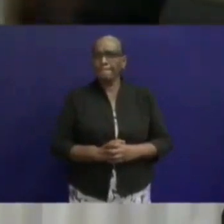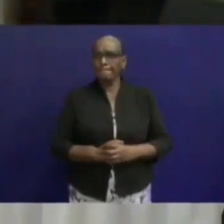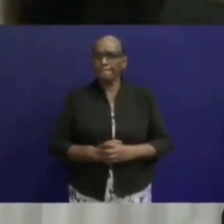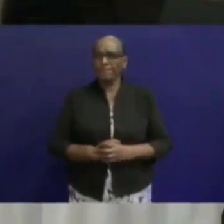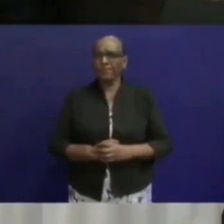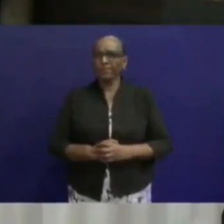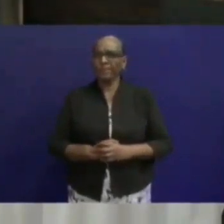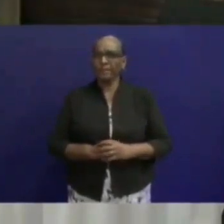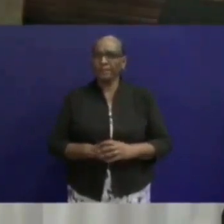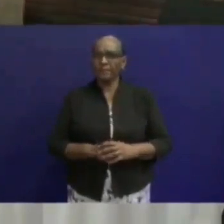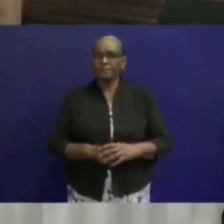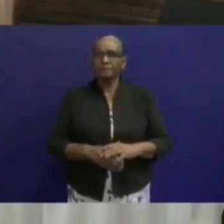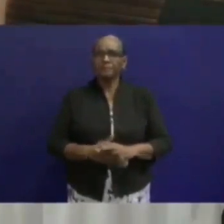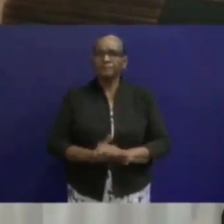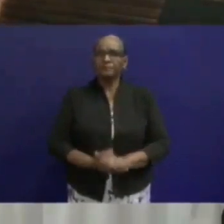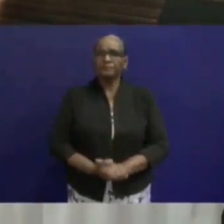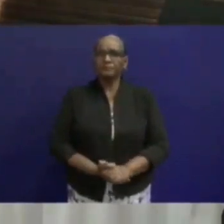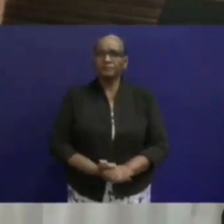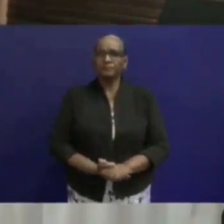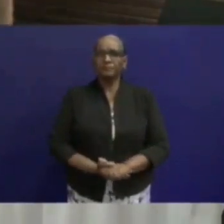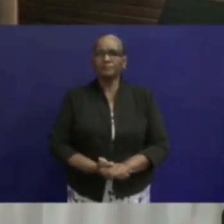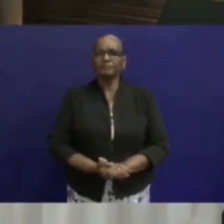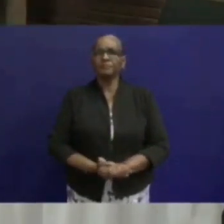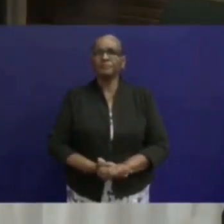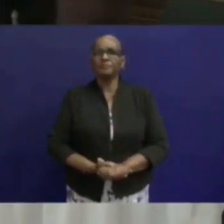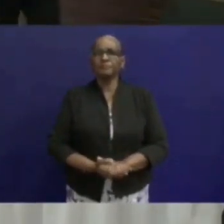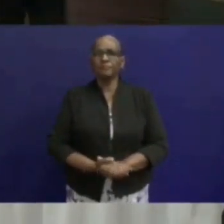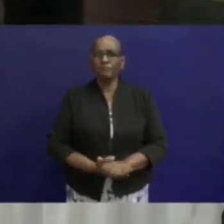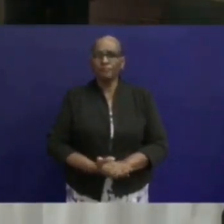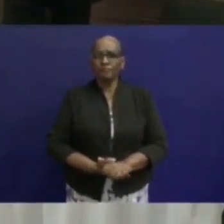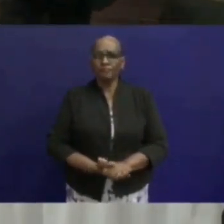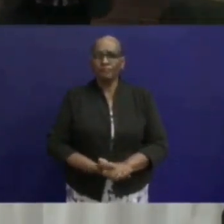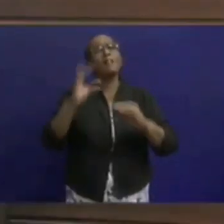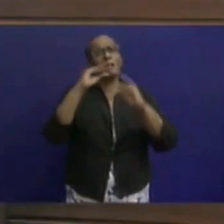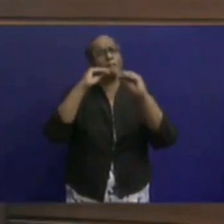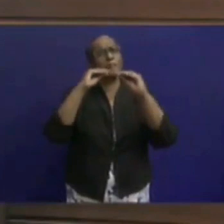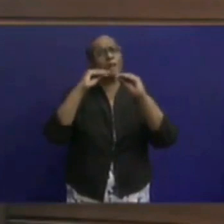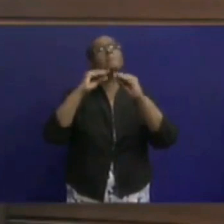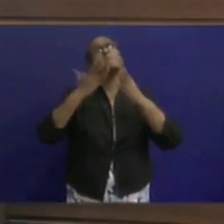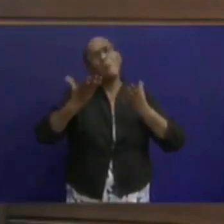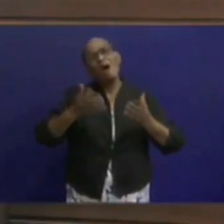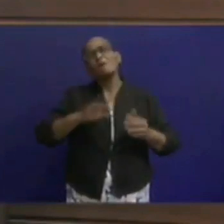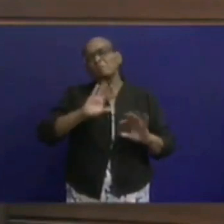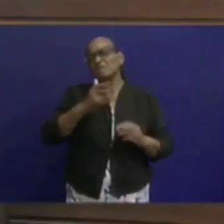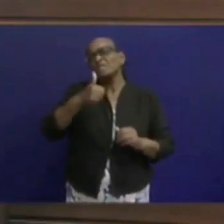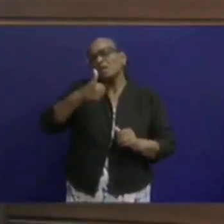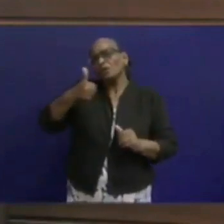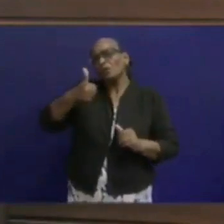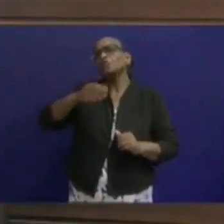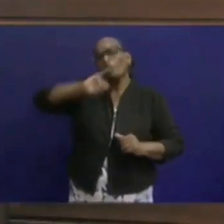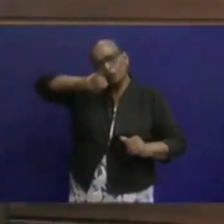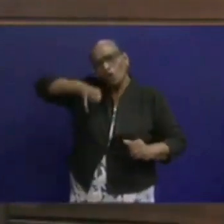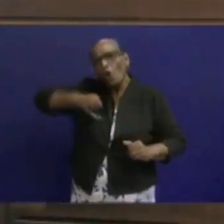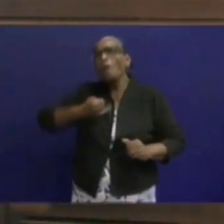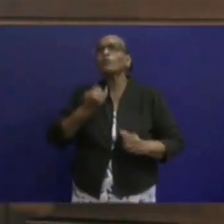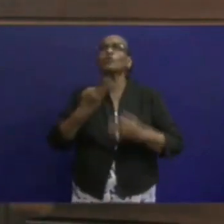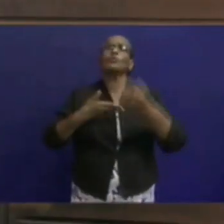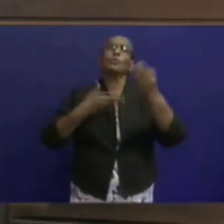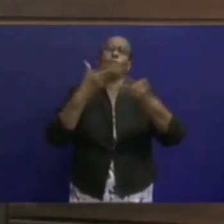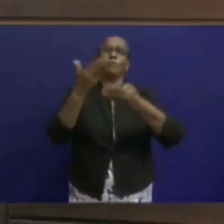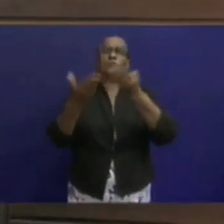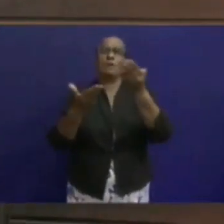houden. Dit zei Jerry Slijngaard, coördinator van het NCCR, gisteren tijdens de dagelijkse persconferentie van de